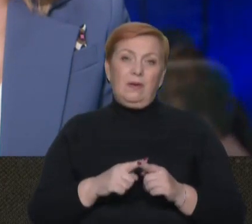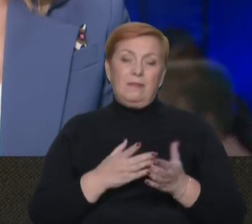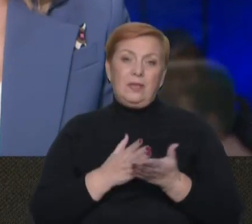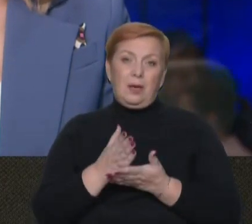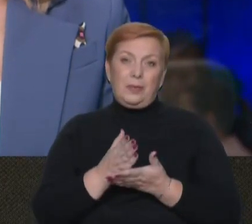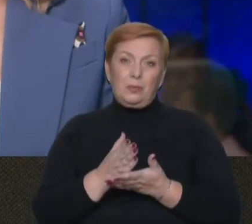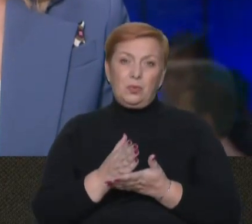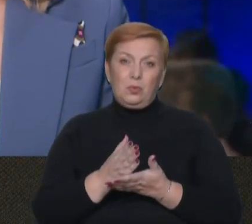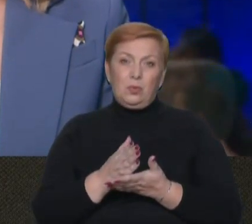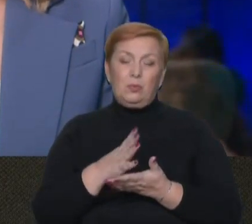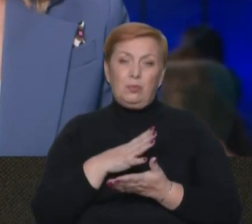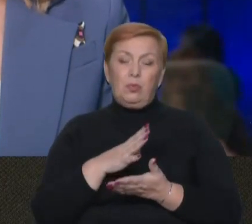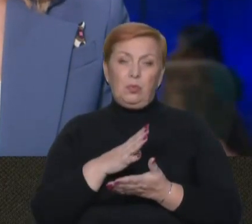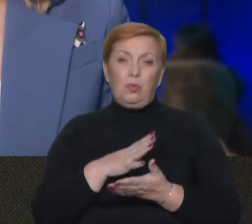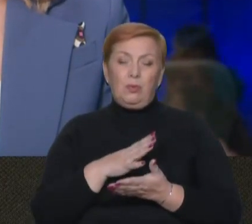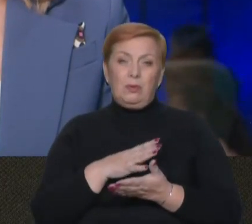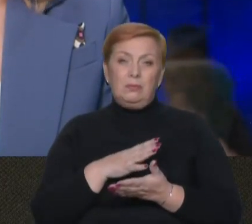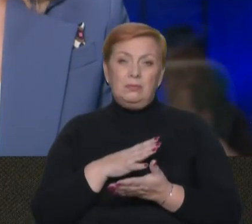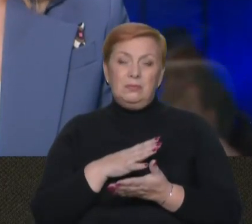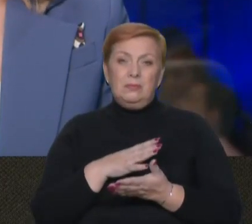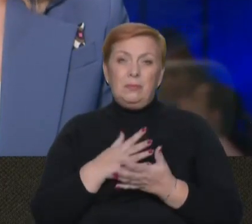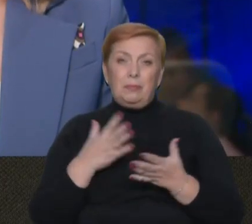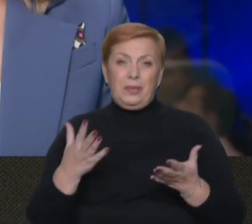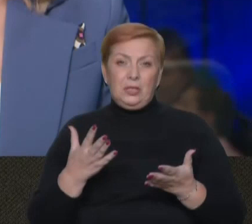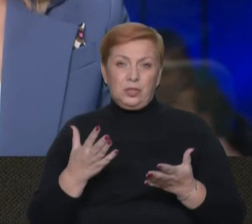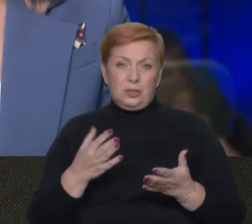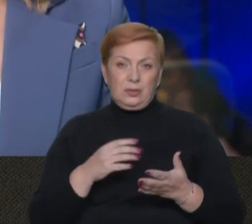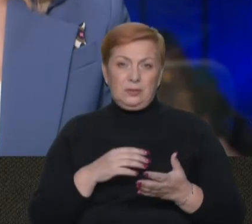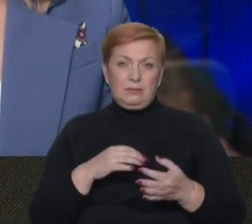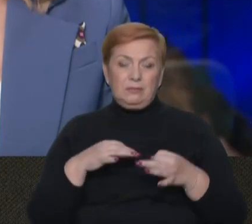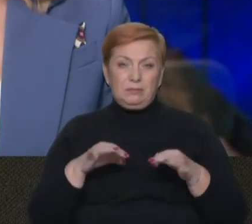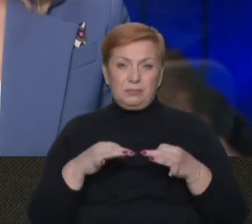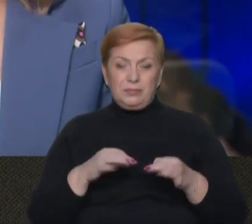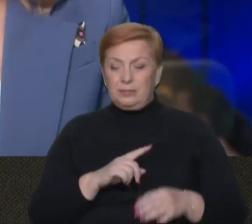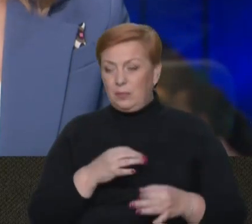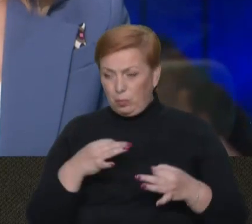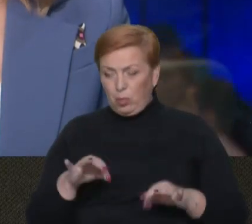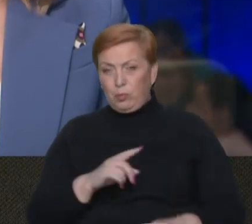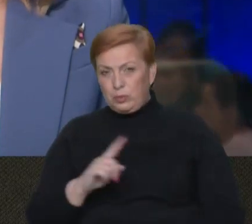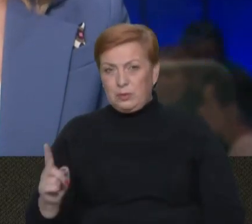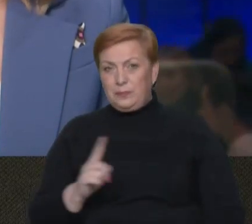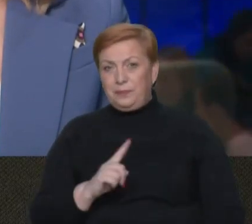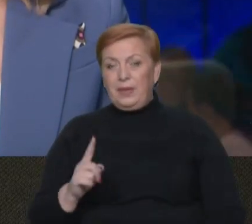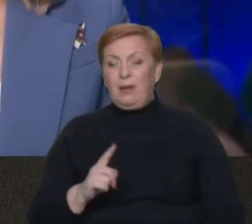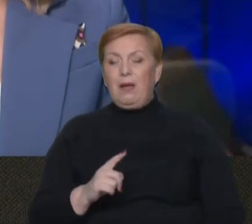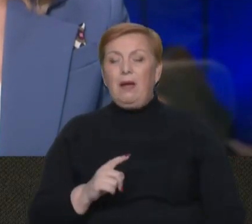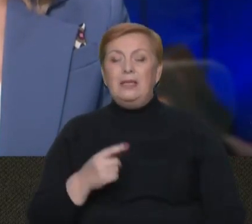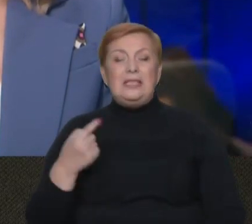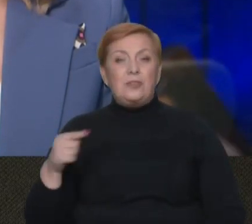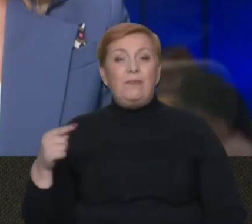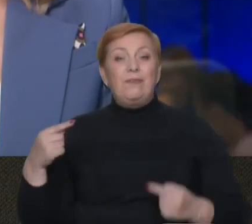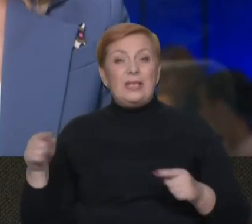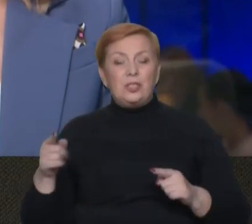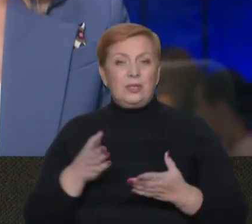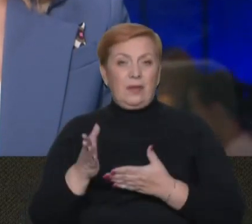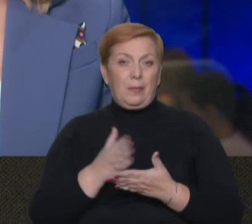Краківець була більш більша інтенсивність ні ніж На інших напрямках але будемо сподіватися що знову знову